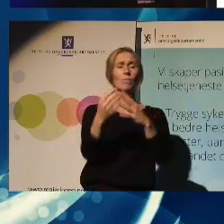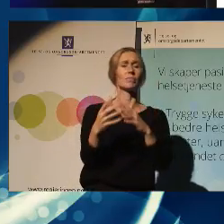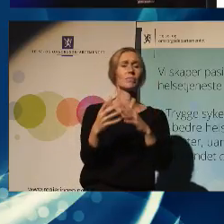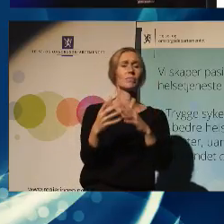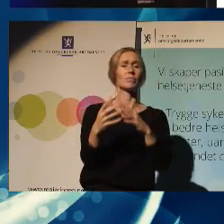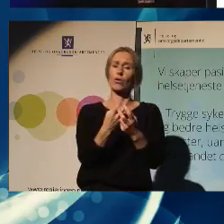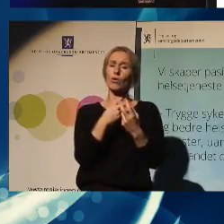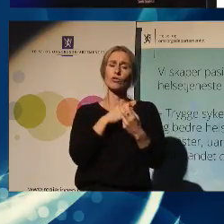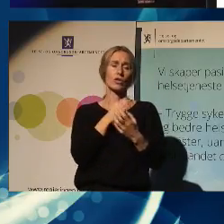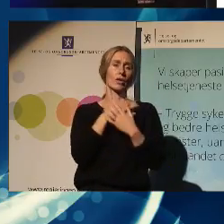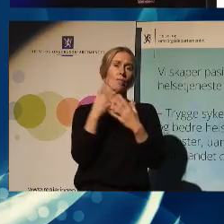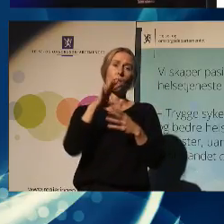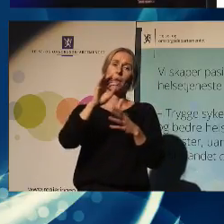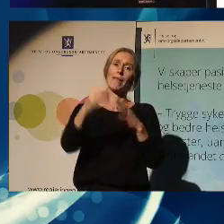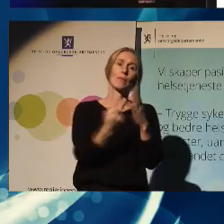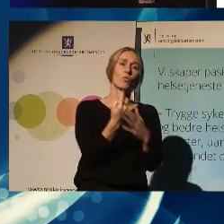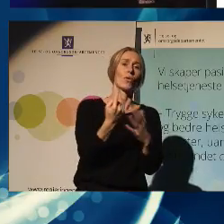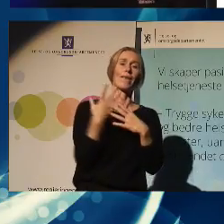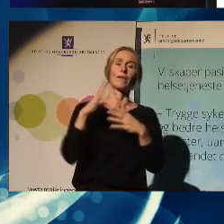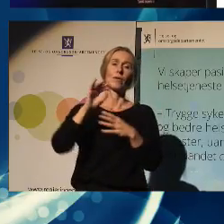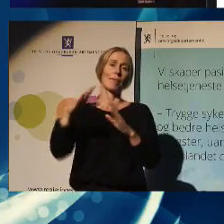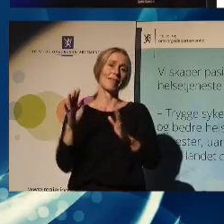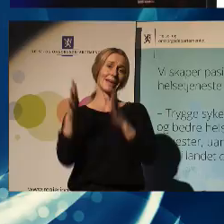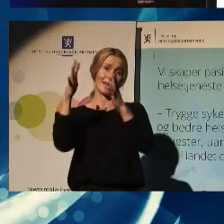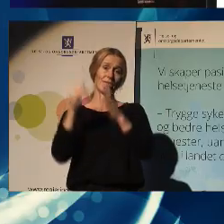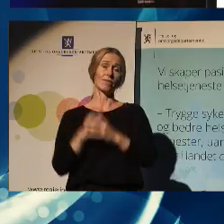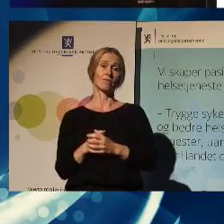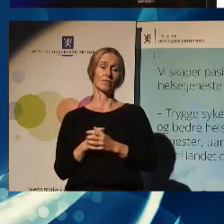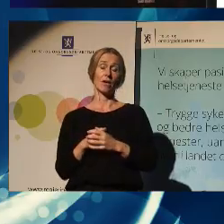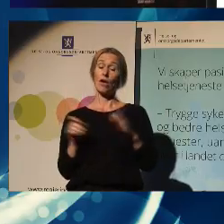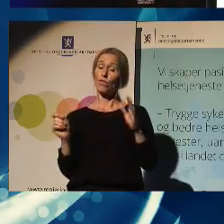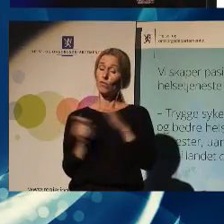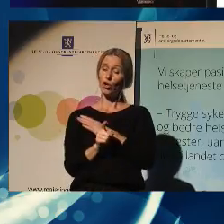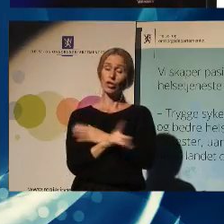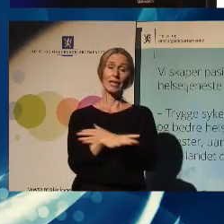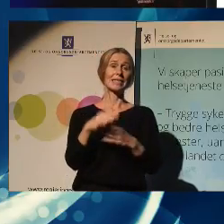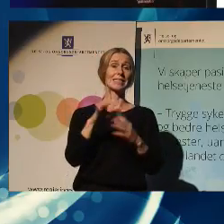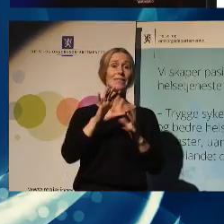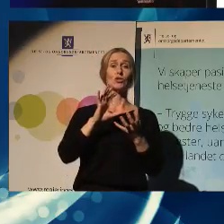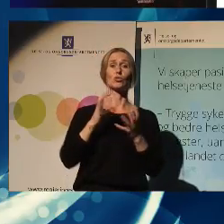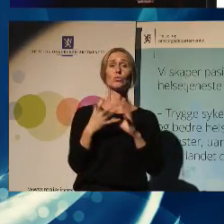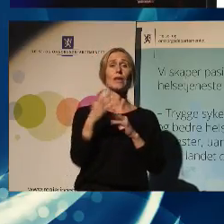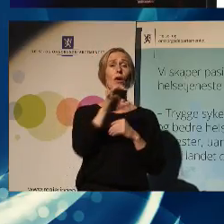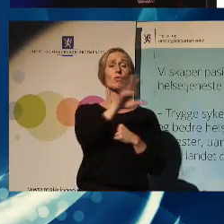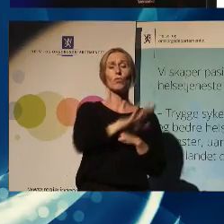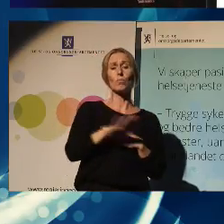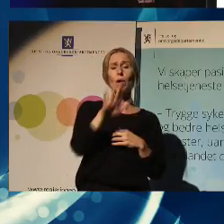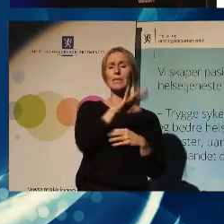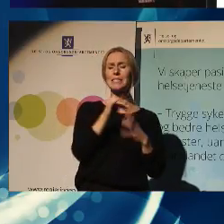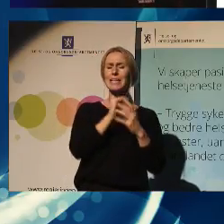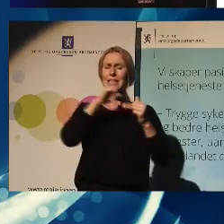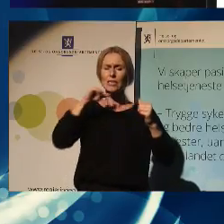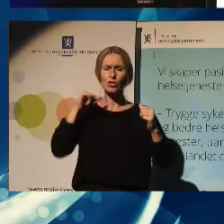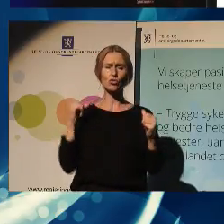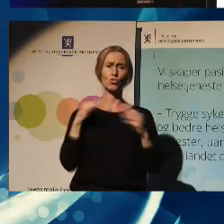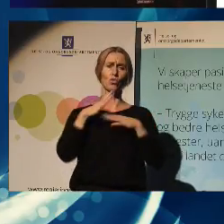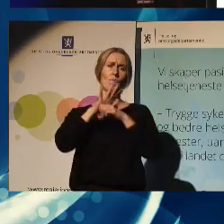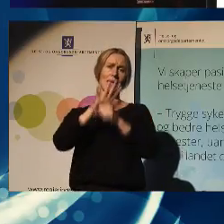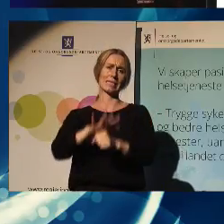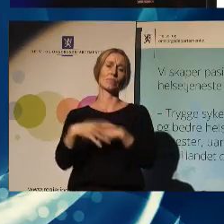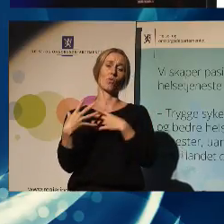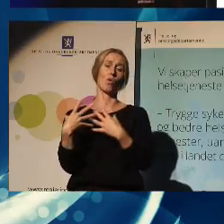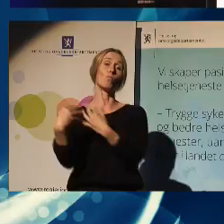eller en bedre mulighet. Flyktningesituasjonen i Europa setter enormt stort press på